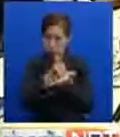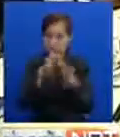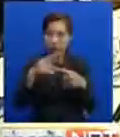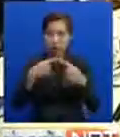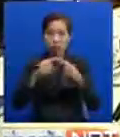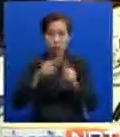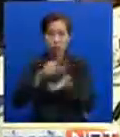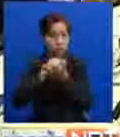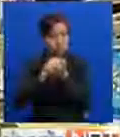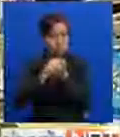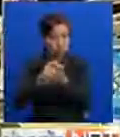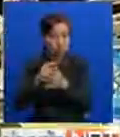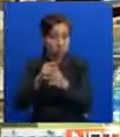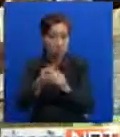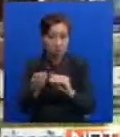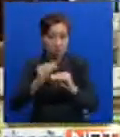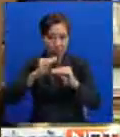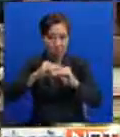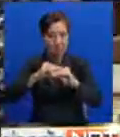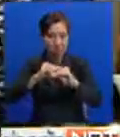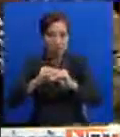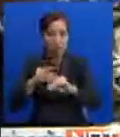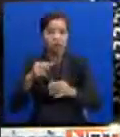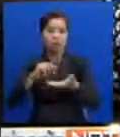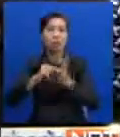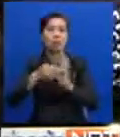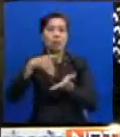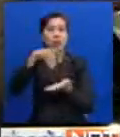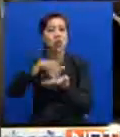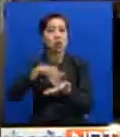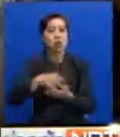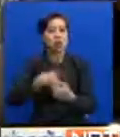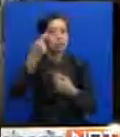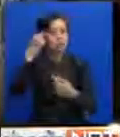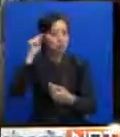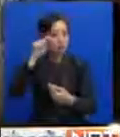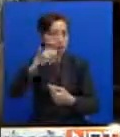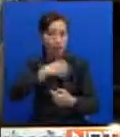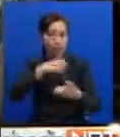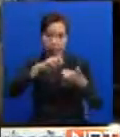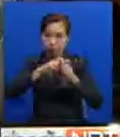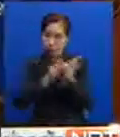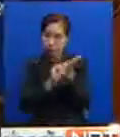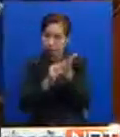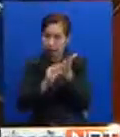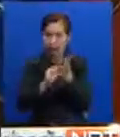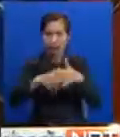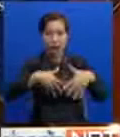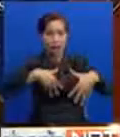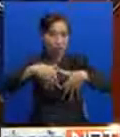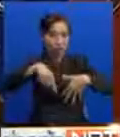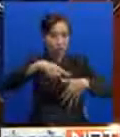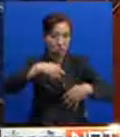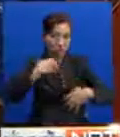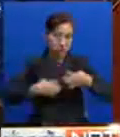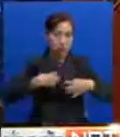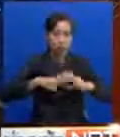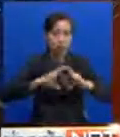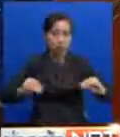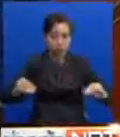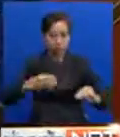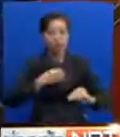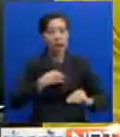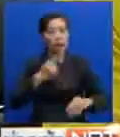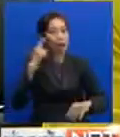การอย่างไม่หยุดยั้งของศูนย์แห่งนี้จึงถือเป็นความตั้งใจที่จะแก้ไขปัญหาพร้อมบำบัดทุกข์บำรุงสุขให้กับพี่น้องประชาชน